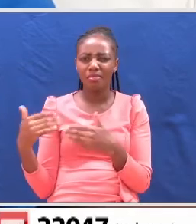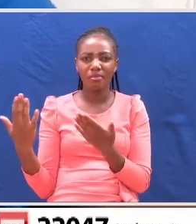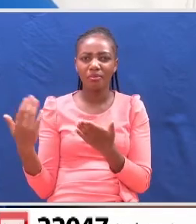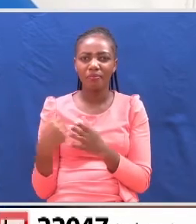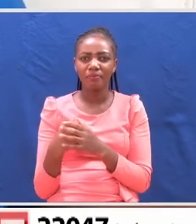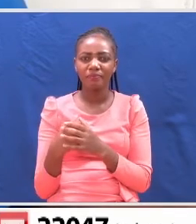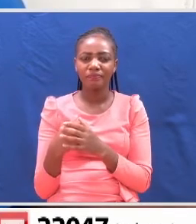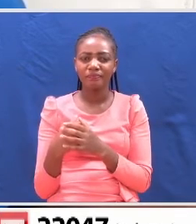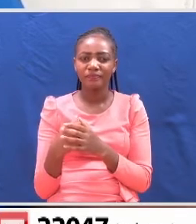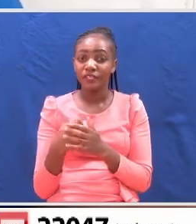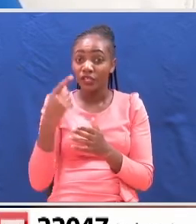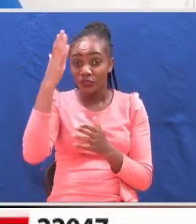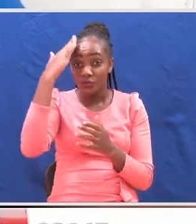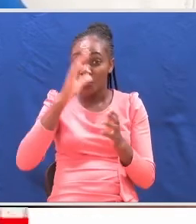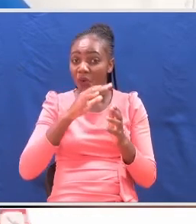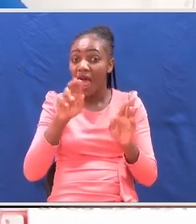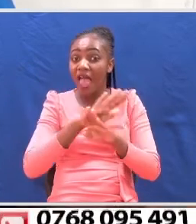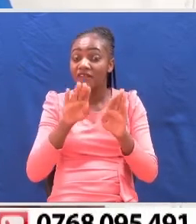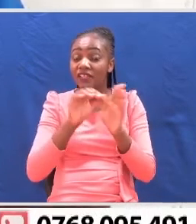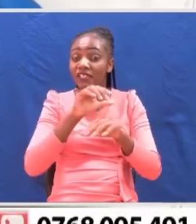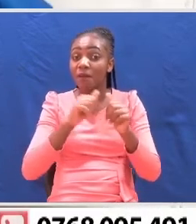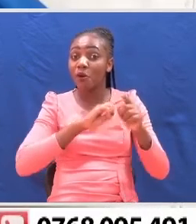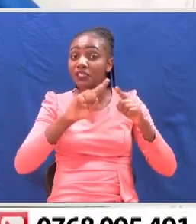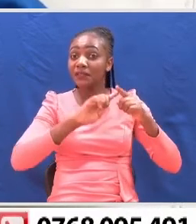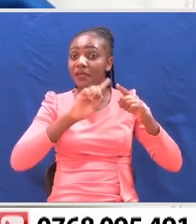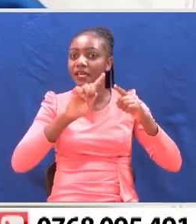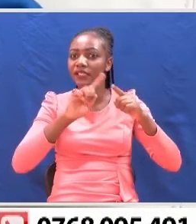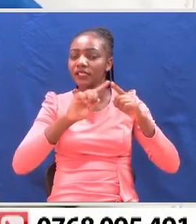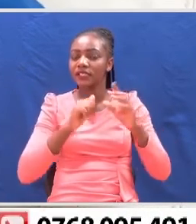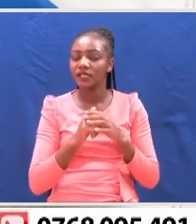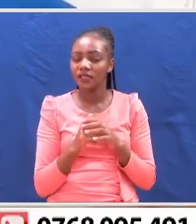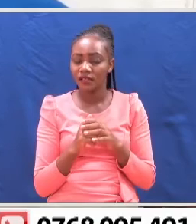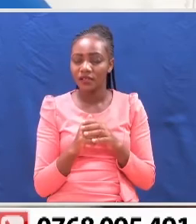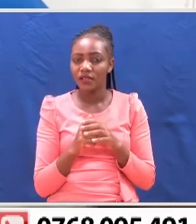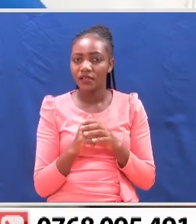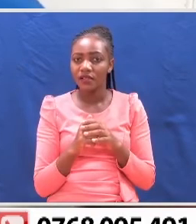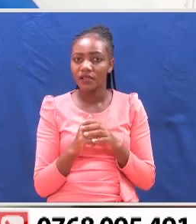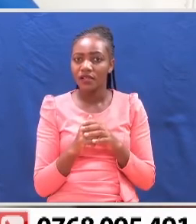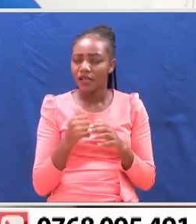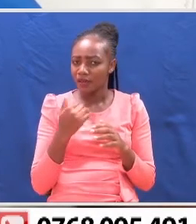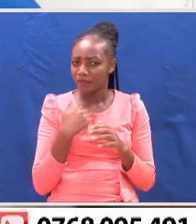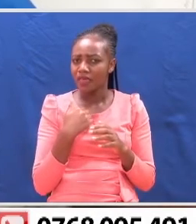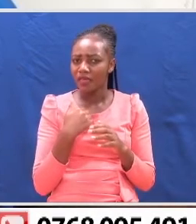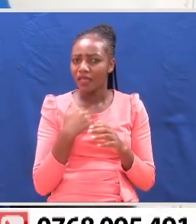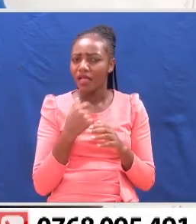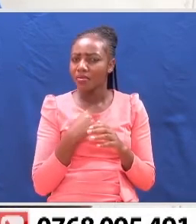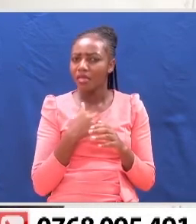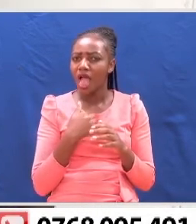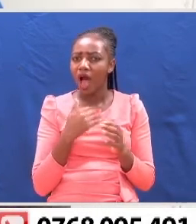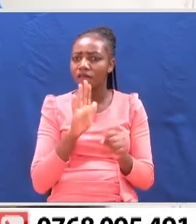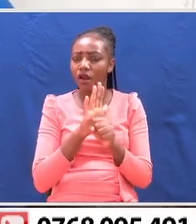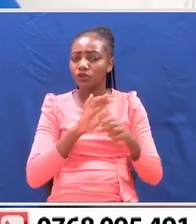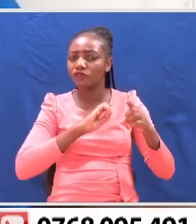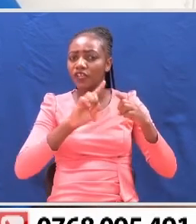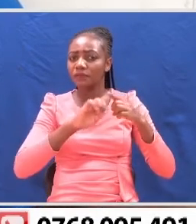Hapana, ni experience. Unajua mimi nimekuwa ile nilikueleza nikianza, nimekuwa na experience nyingi sana. Kwa hivyo kuna mambo